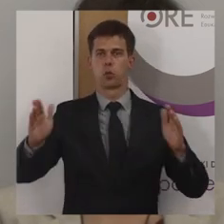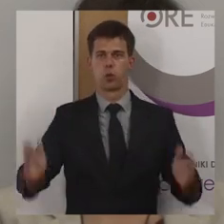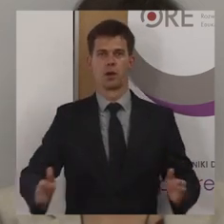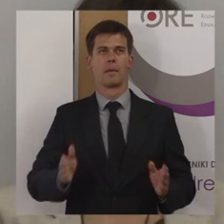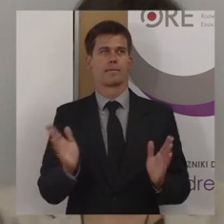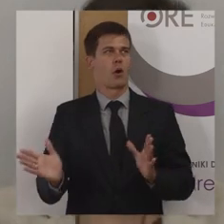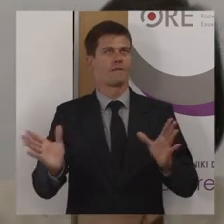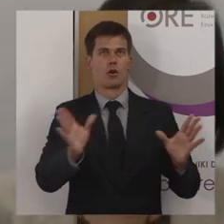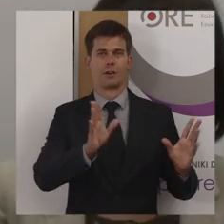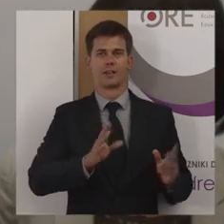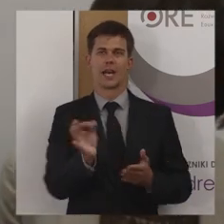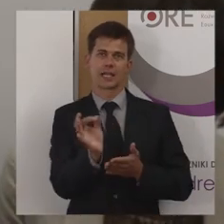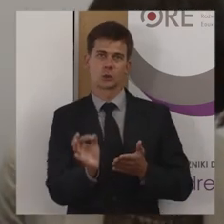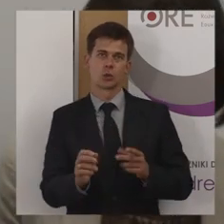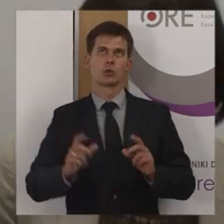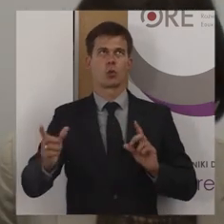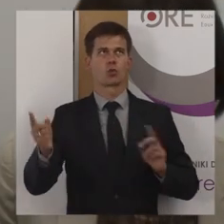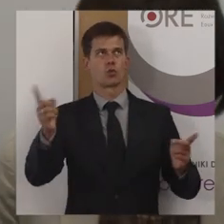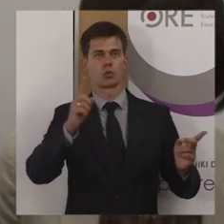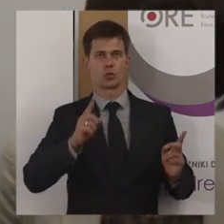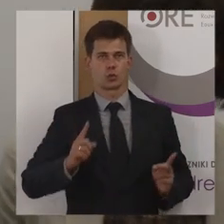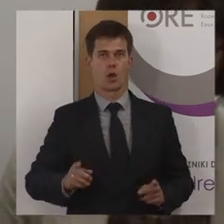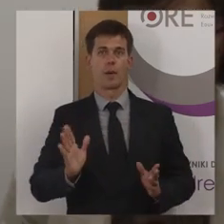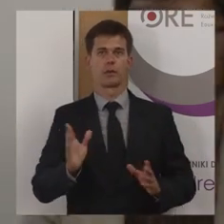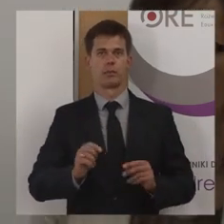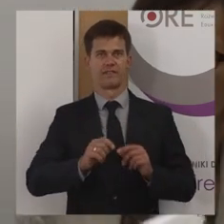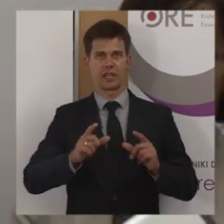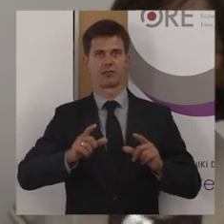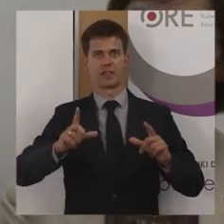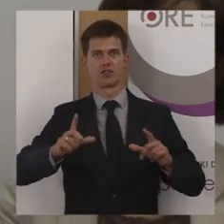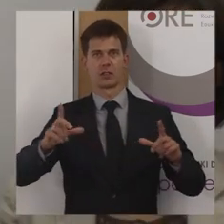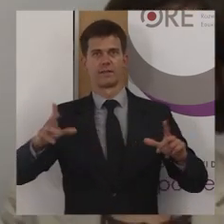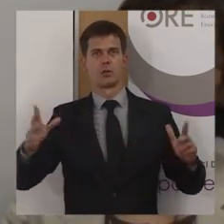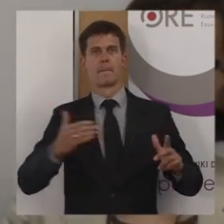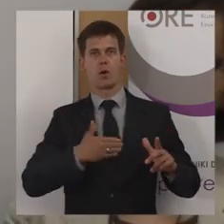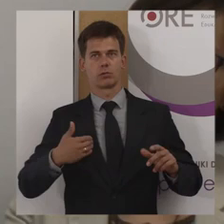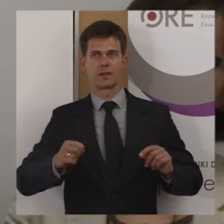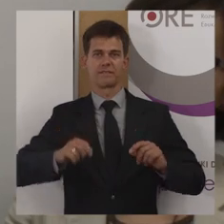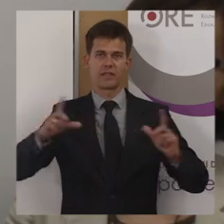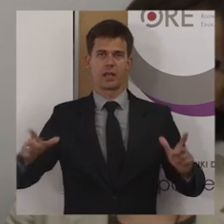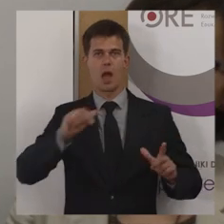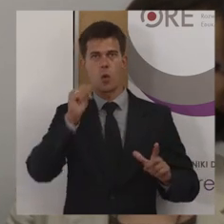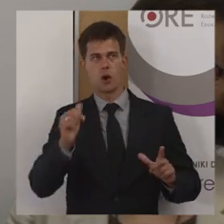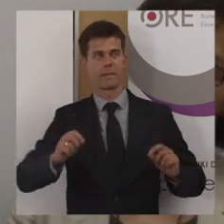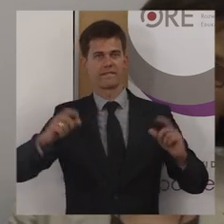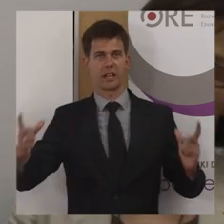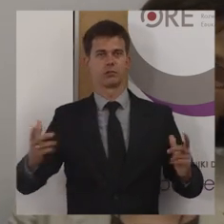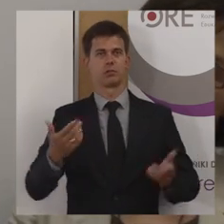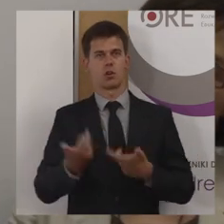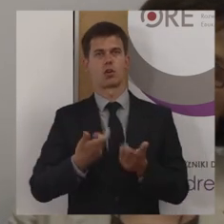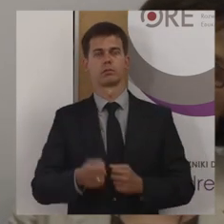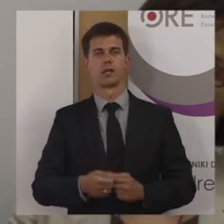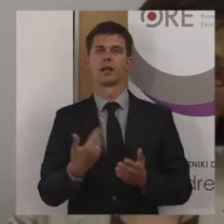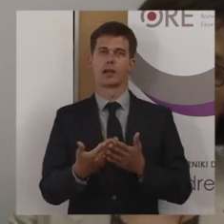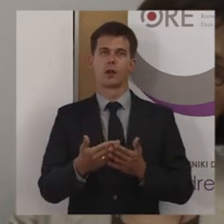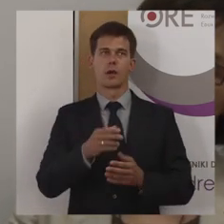dopiero wtedy te mapy będą rozwiązane. Także to trzeba myśleć kompleksowo, myśląc o materiałach do liceum, trzeba